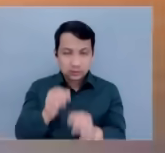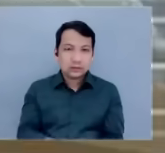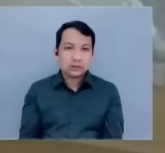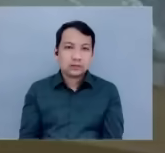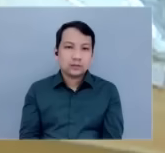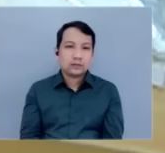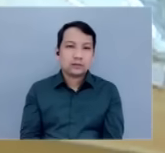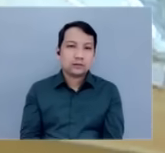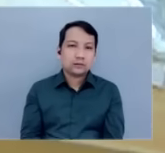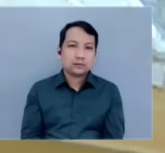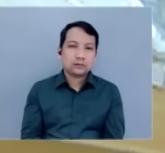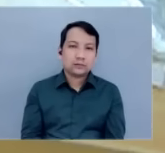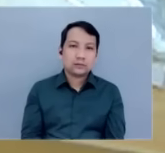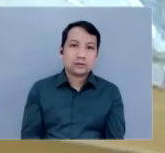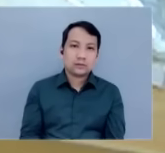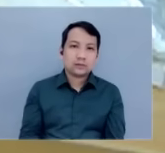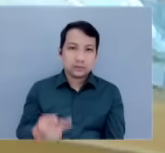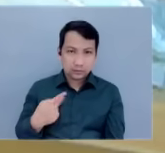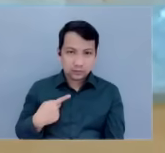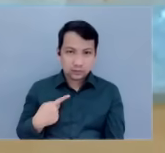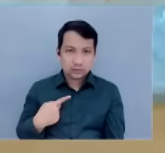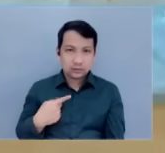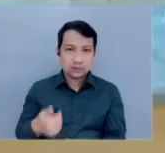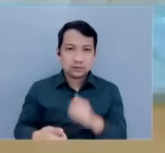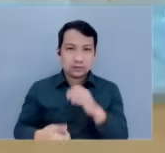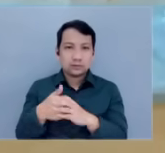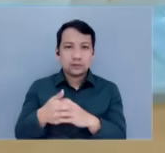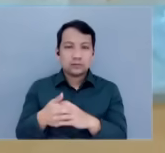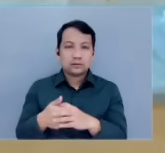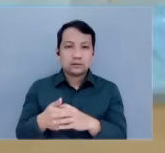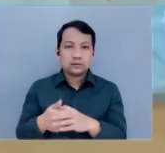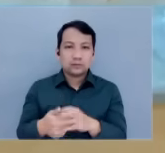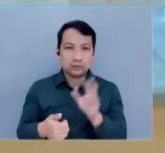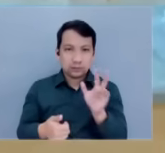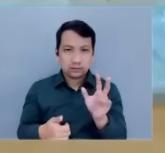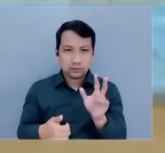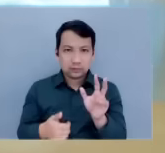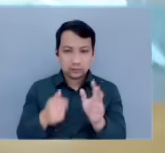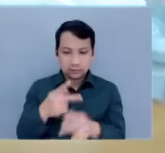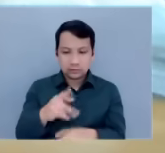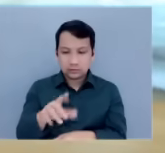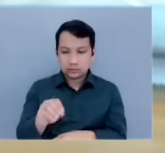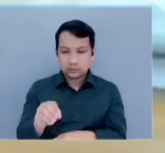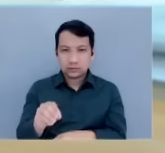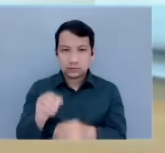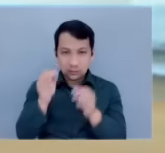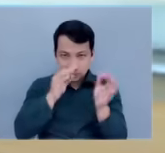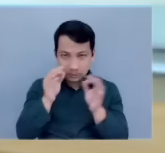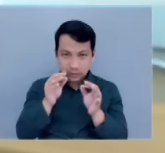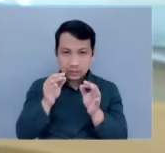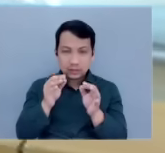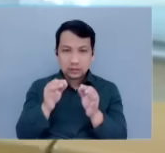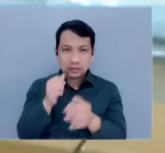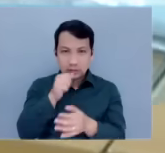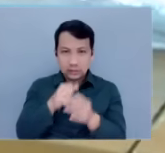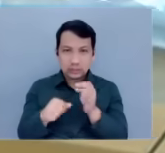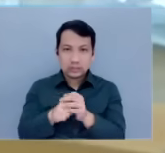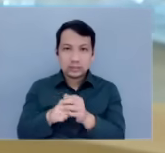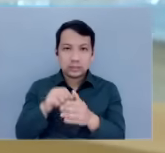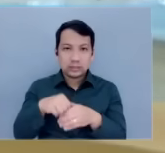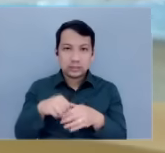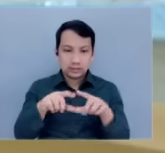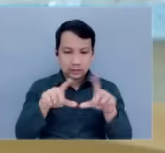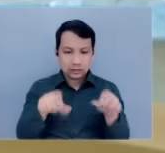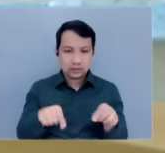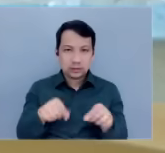ito. Tumambad ang nasa higit kumulang 3 kilo ng hinihinalang shabu na itinago pa sa 3 pakete ng protein